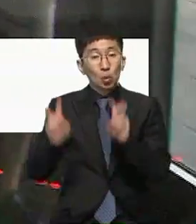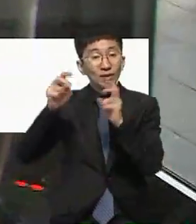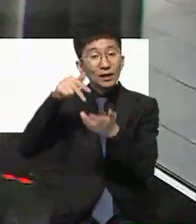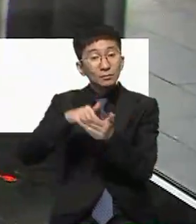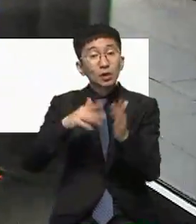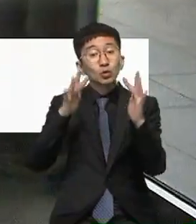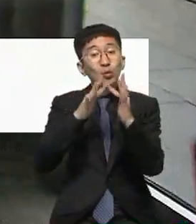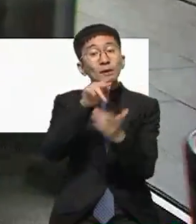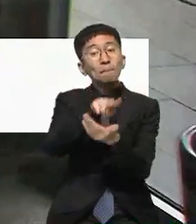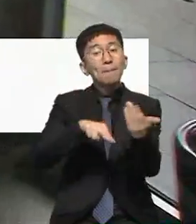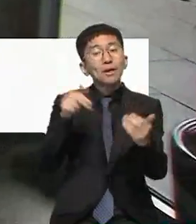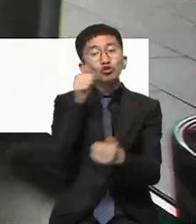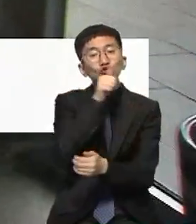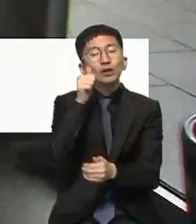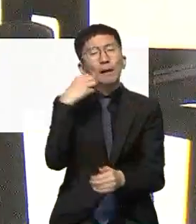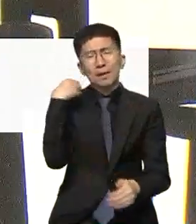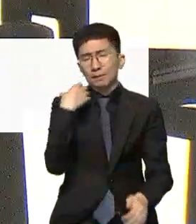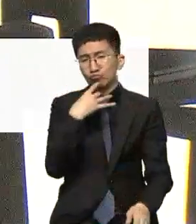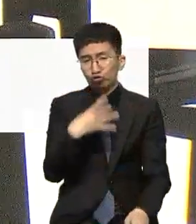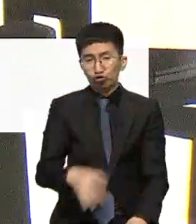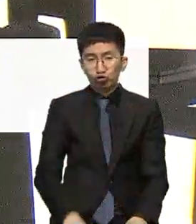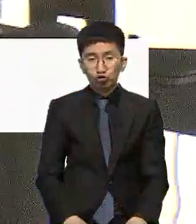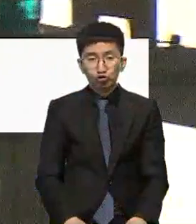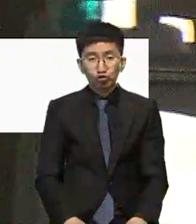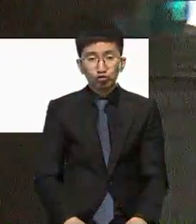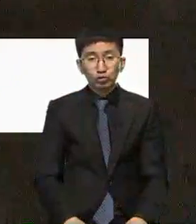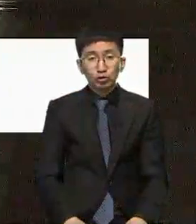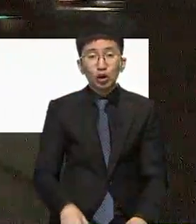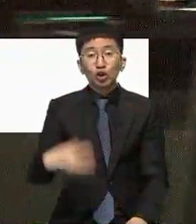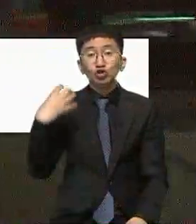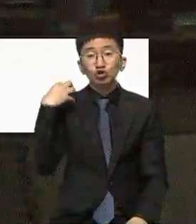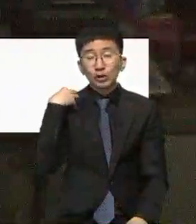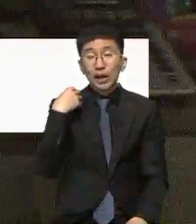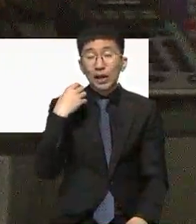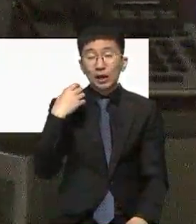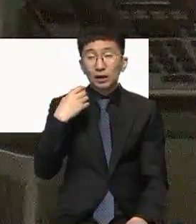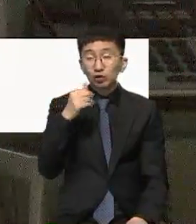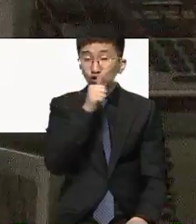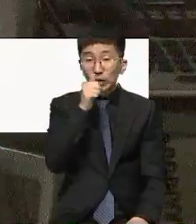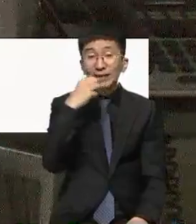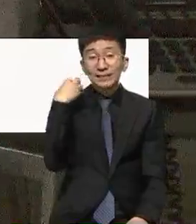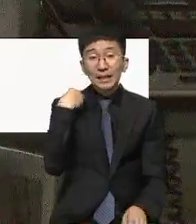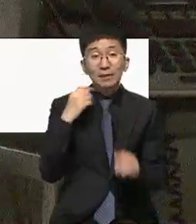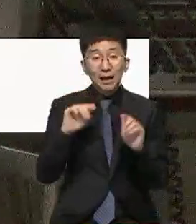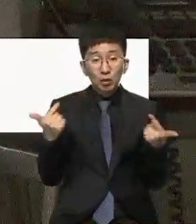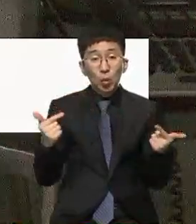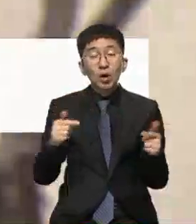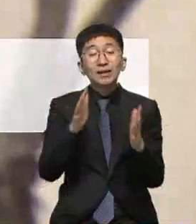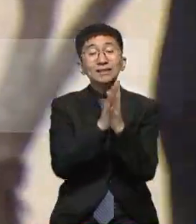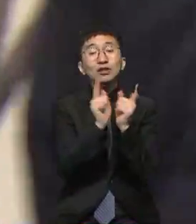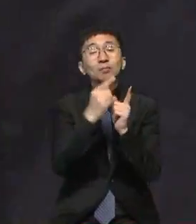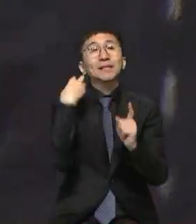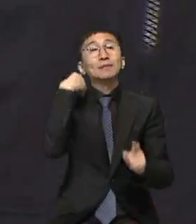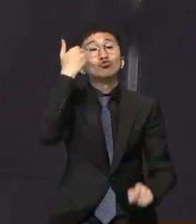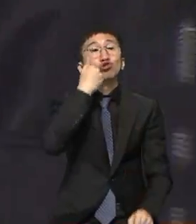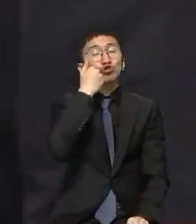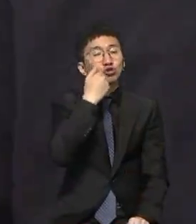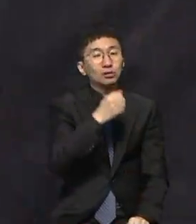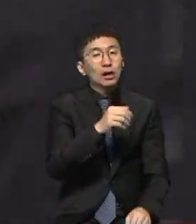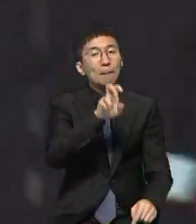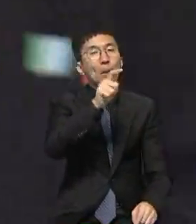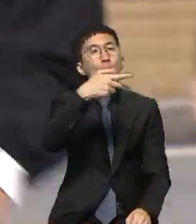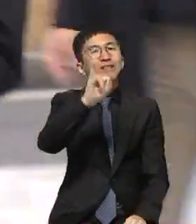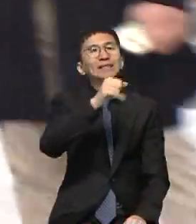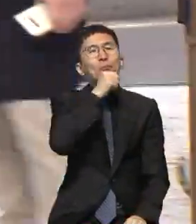판매 중개업을 했기 때문에 중개로 인으로서의 책임은 없고 직접적인 책임은 머지포인트 측이 있다. 머지포인트